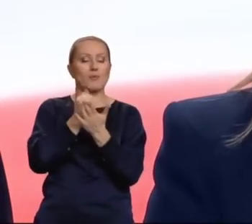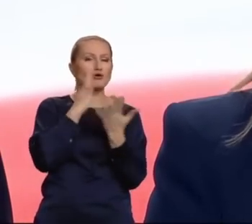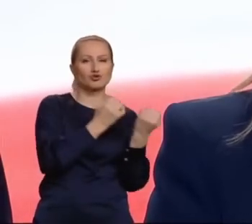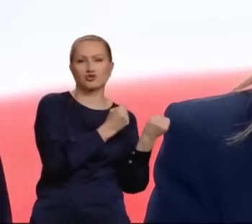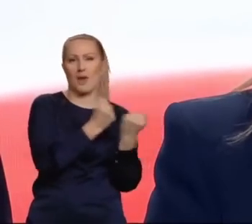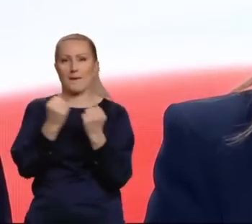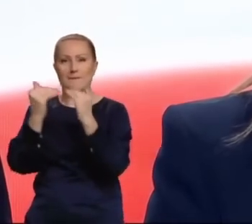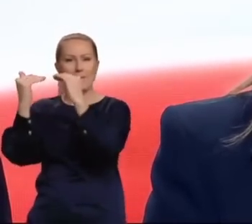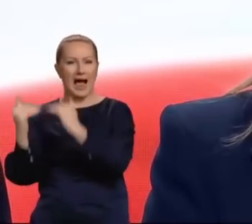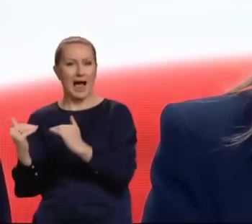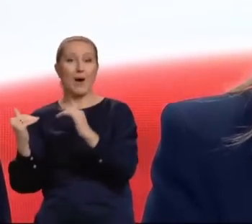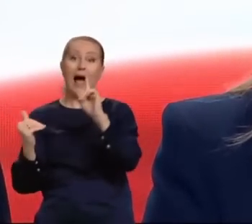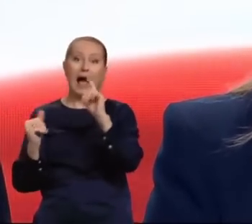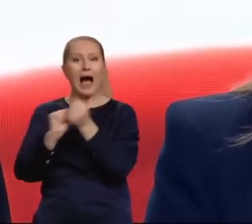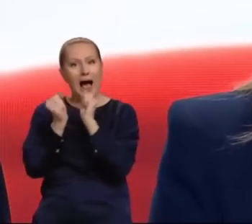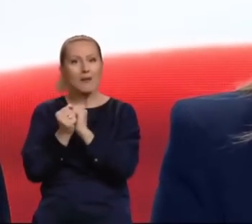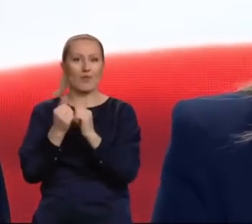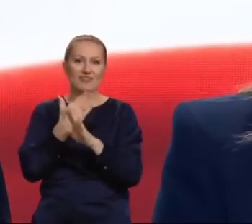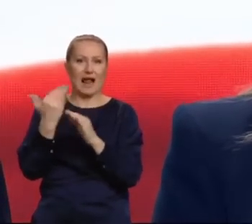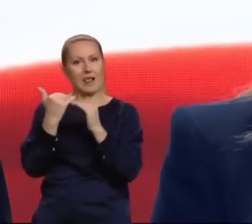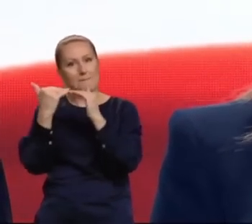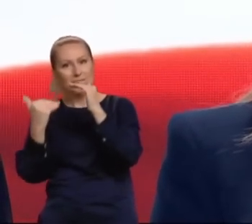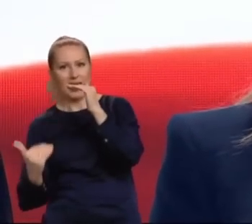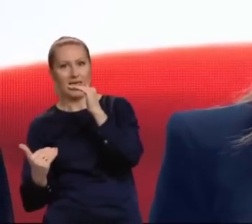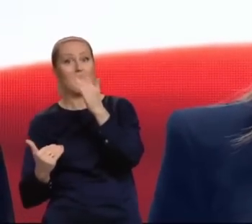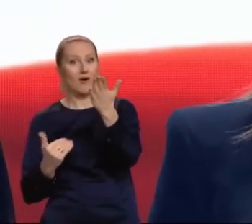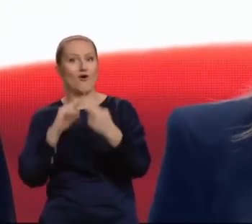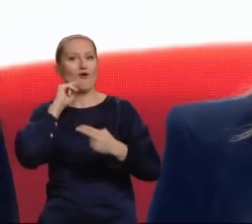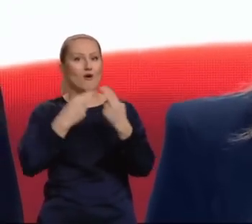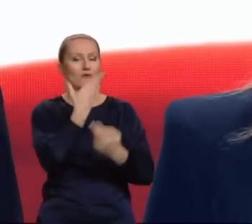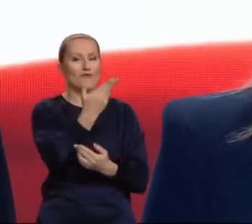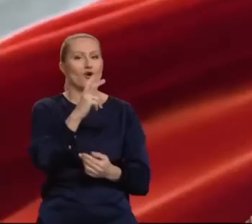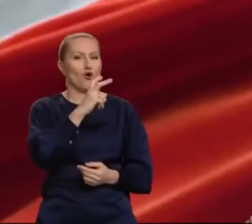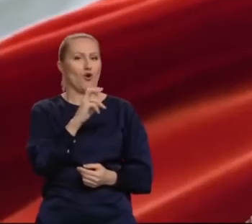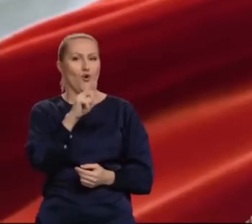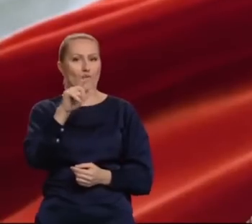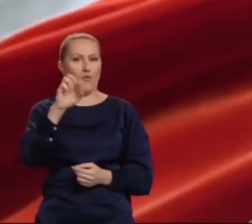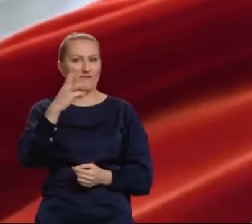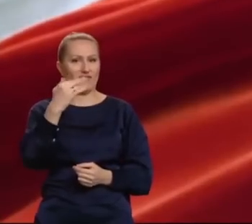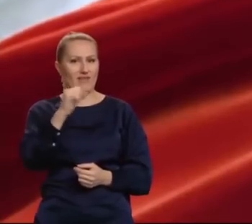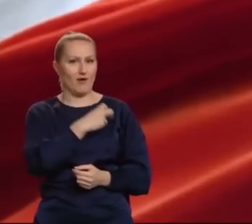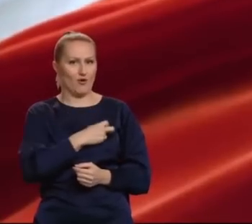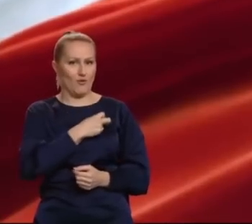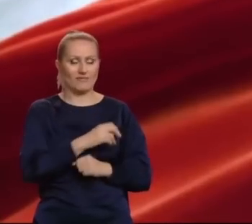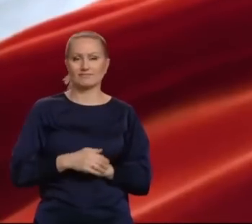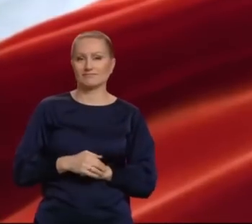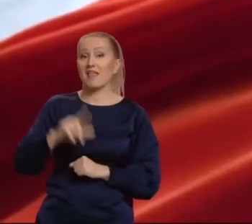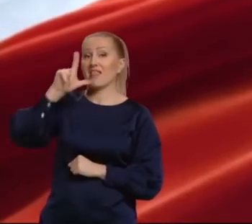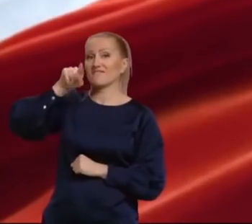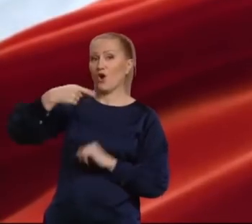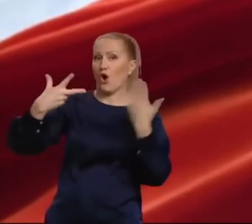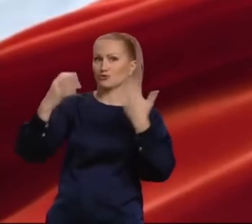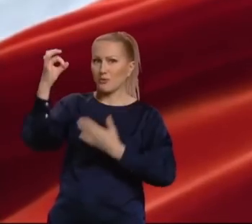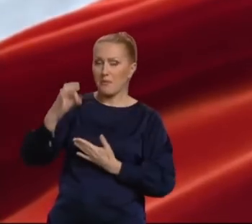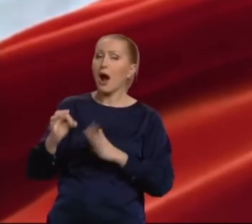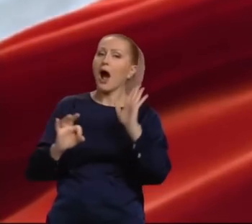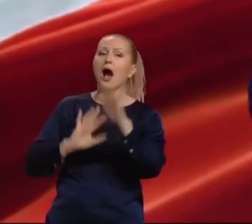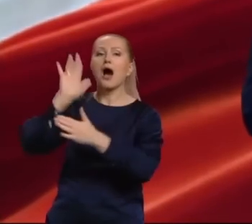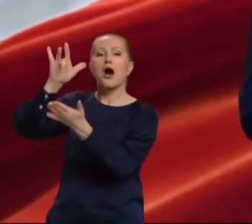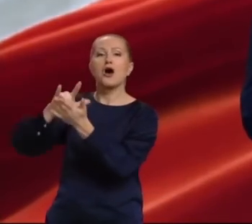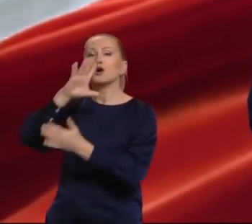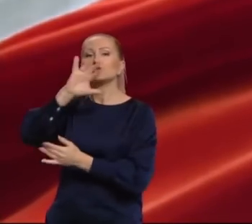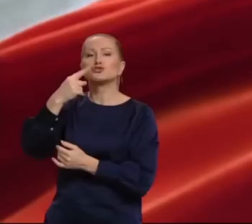poziomie lub aby dalej się zmniejszał? I odpowiada w tym miejscu Szymon Hołownia. Tak, wynosi 2,8%, a w takim Szydłowcu na przykład